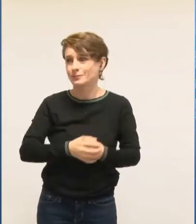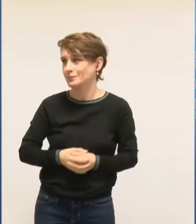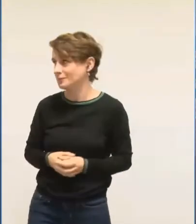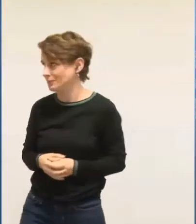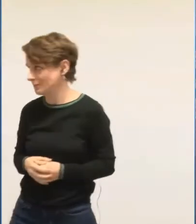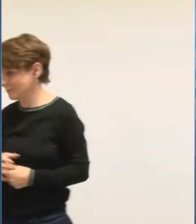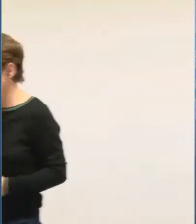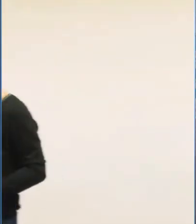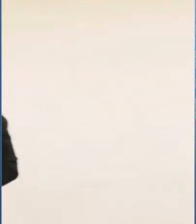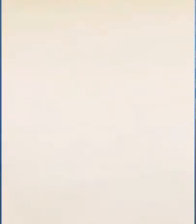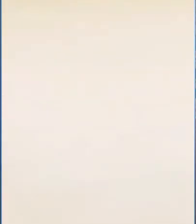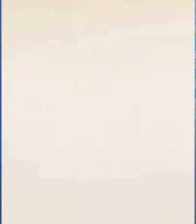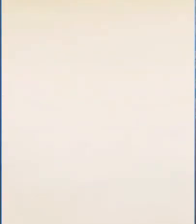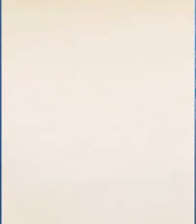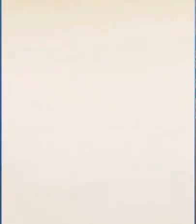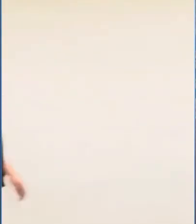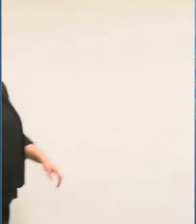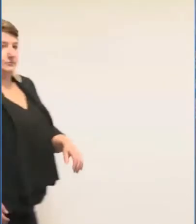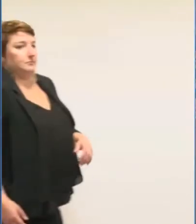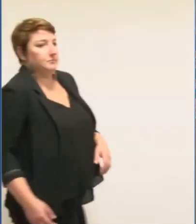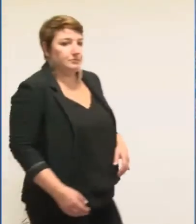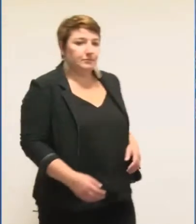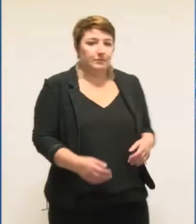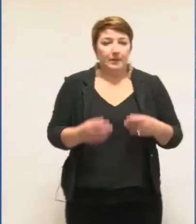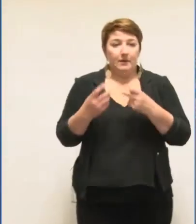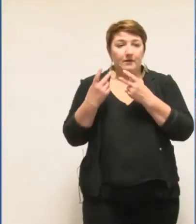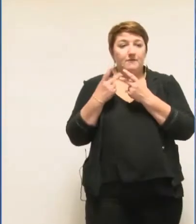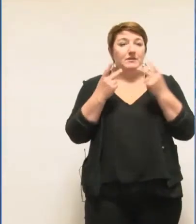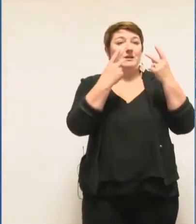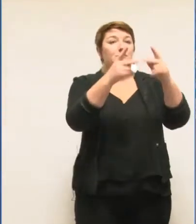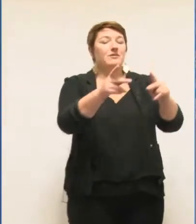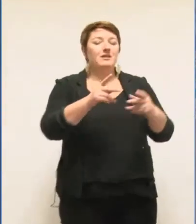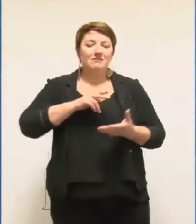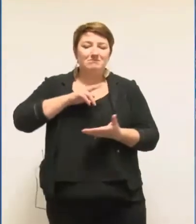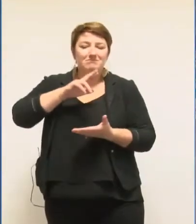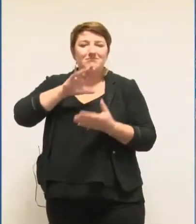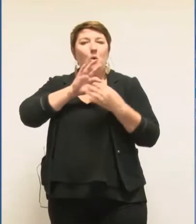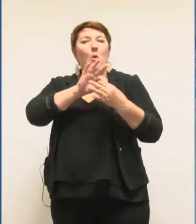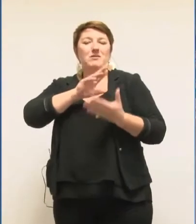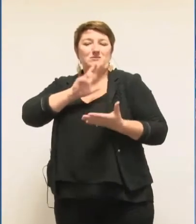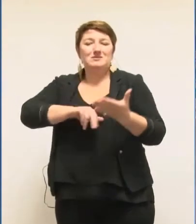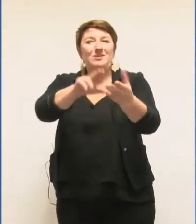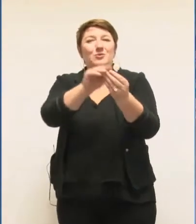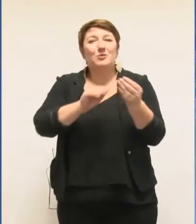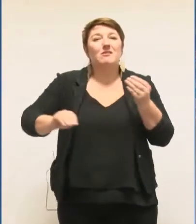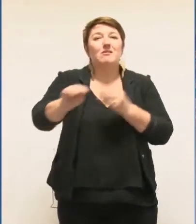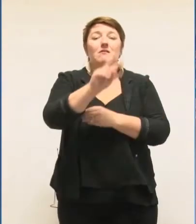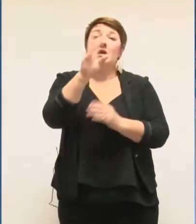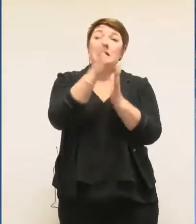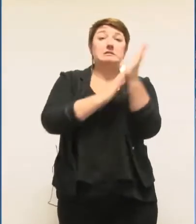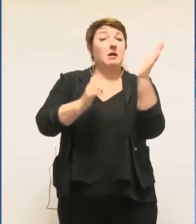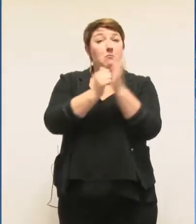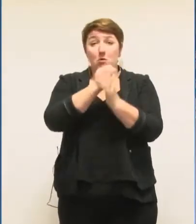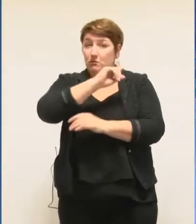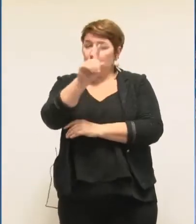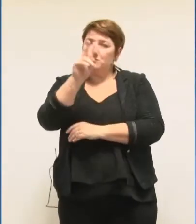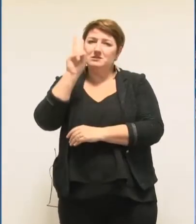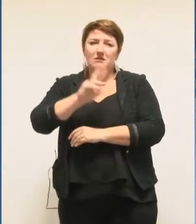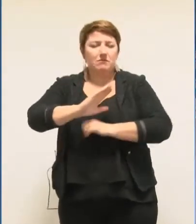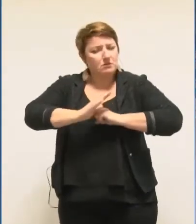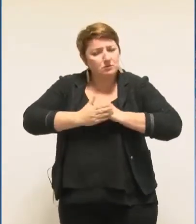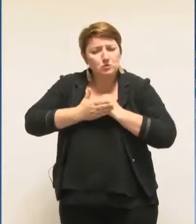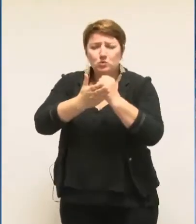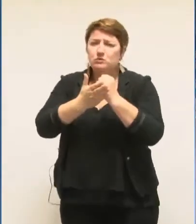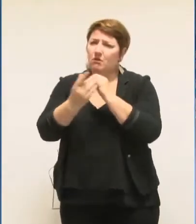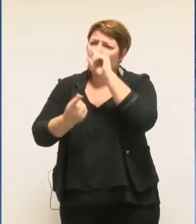de la coopération entre nos deux villes n'est pas seulement un symbole. Il est plus que jamais un soutien indéfectible dans la reconnaissance